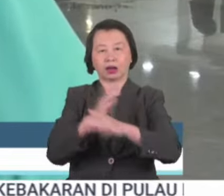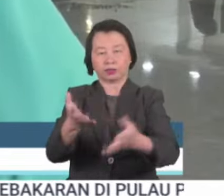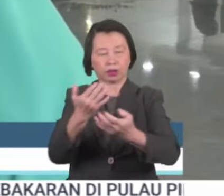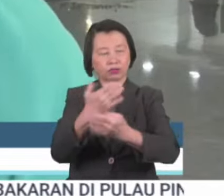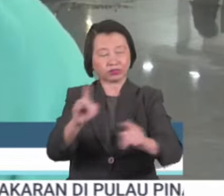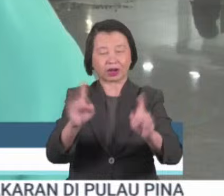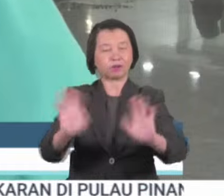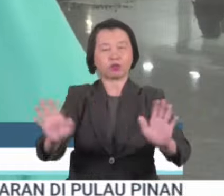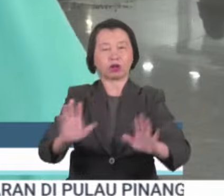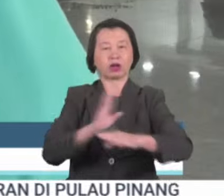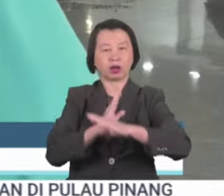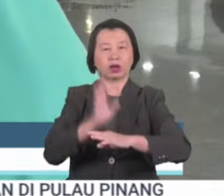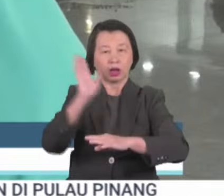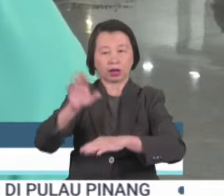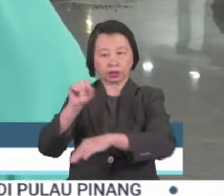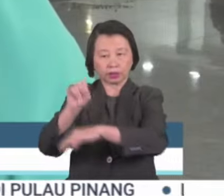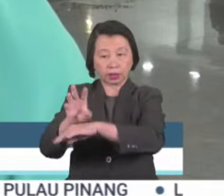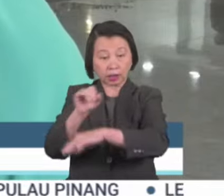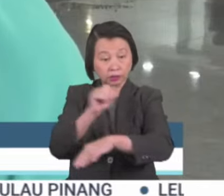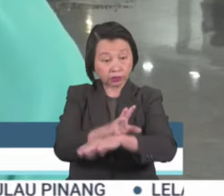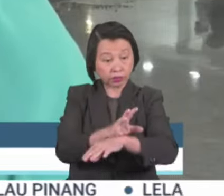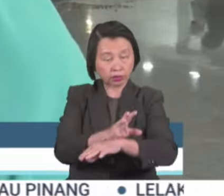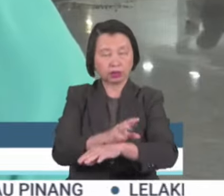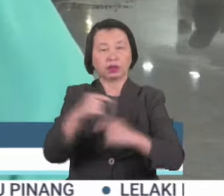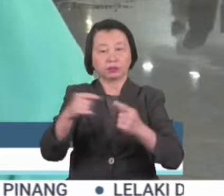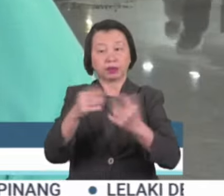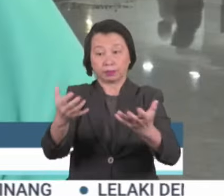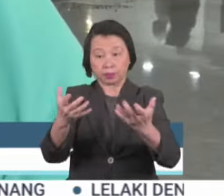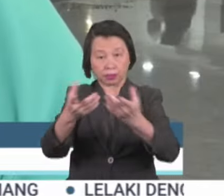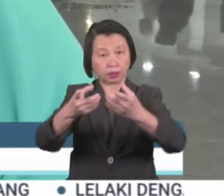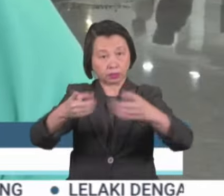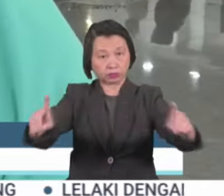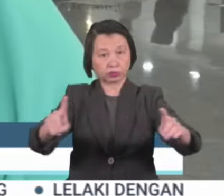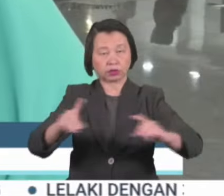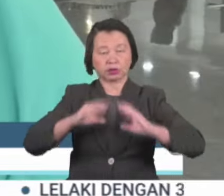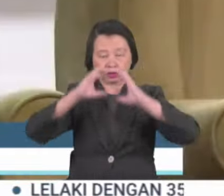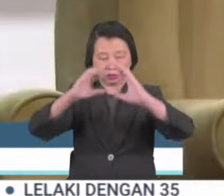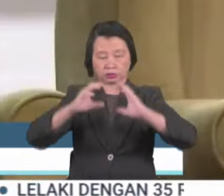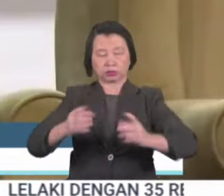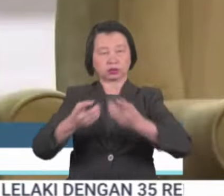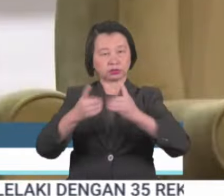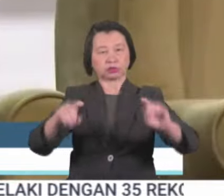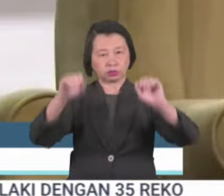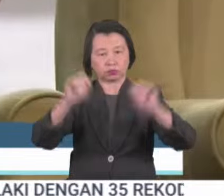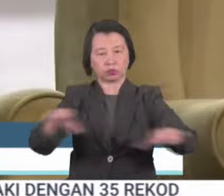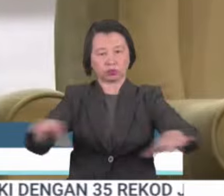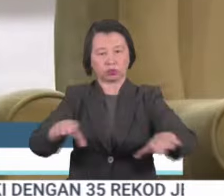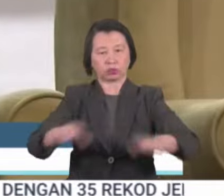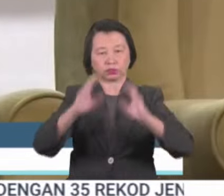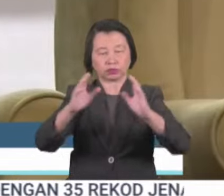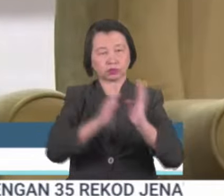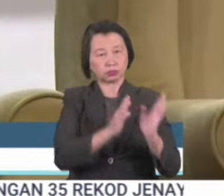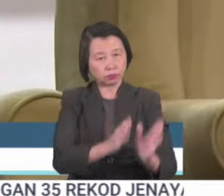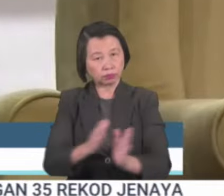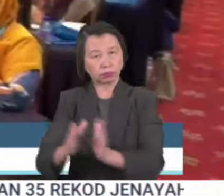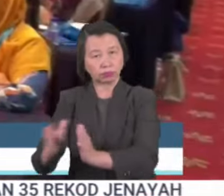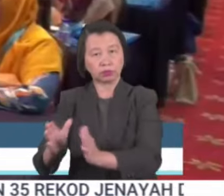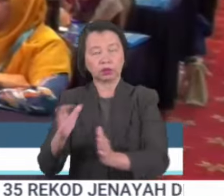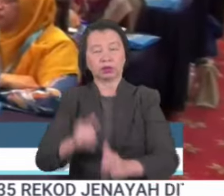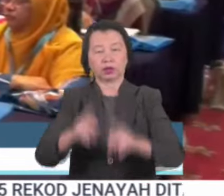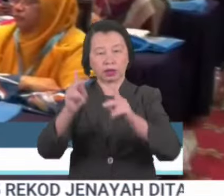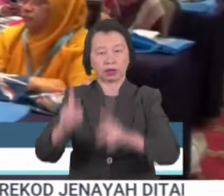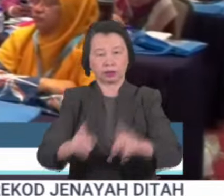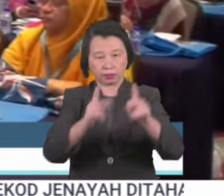bercerai. Tapi akan menasihatkan supaya apabila nak bercerai itu, tata cara perceraian itu dapat dibuat secara teratur. Dan